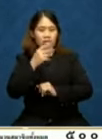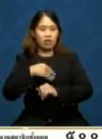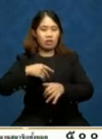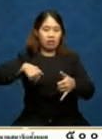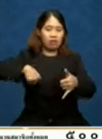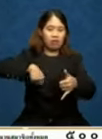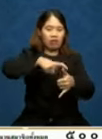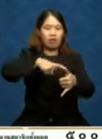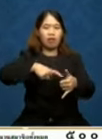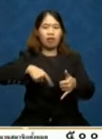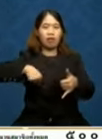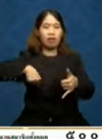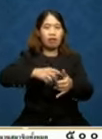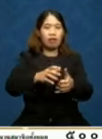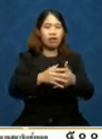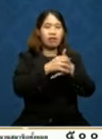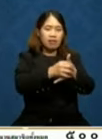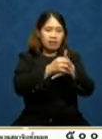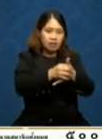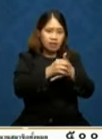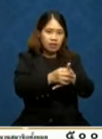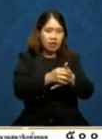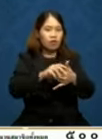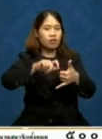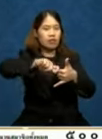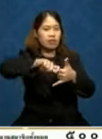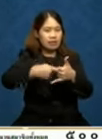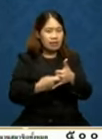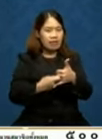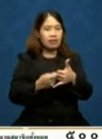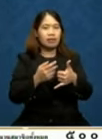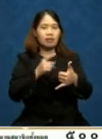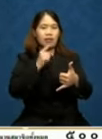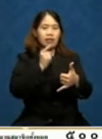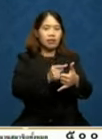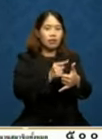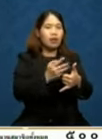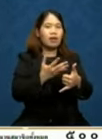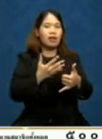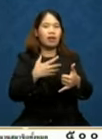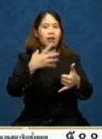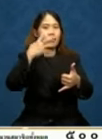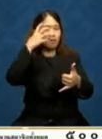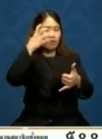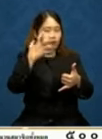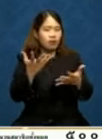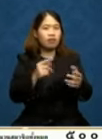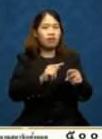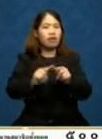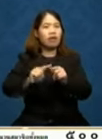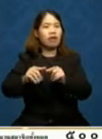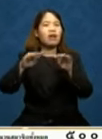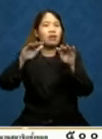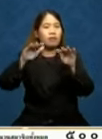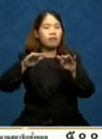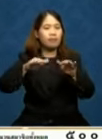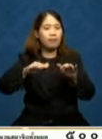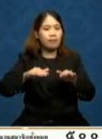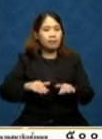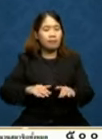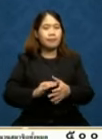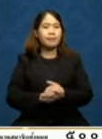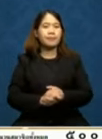การจับเขย่าหยิกด่าเด็กหรือขู่ให้เกิดความกลัวในประเทศไทยยิ่ง